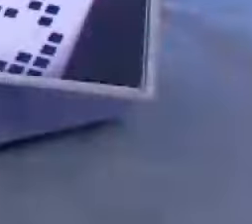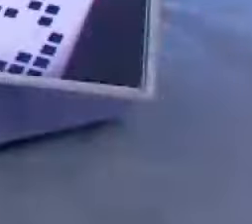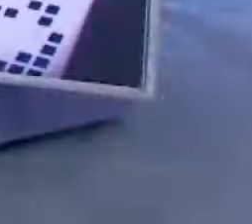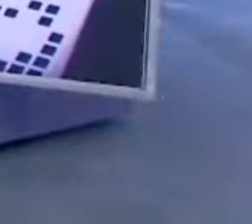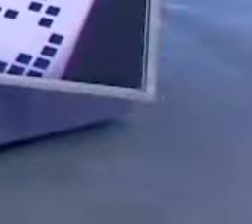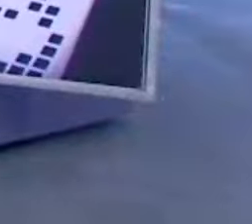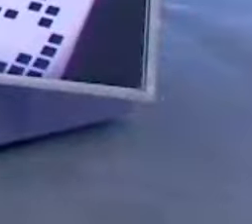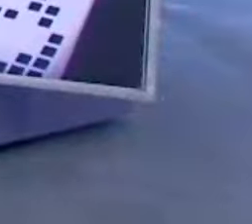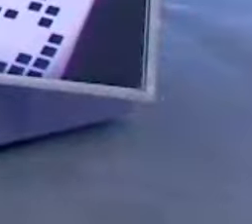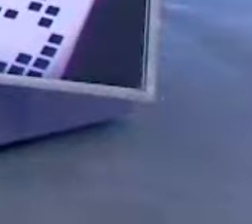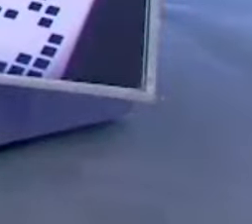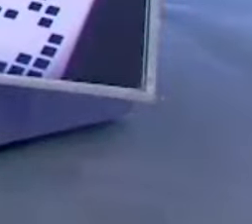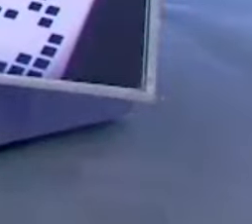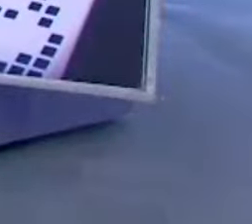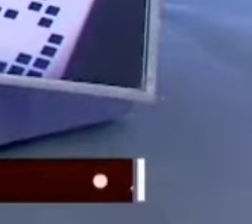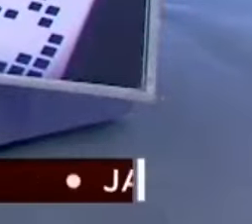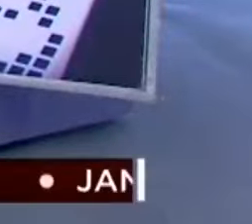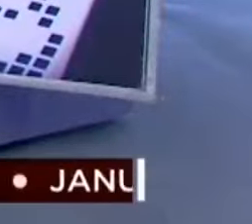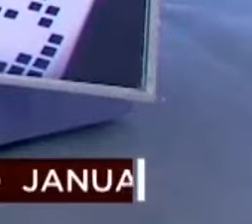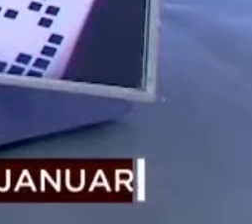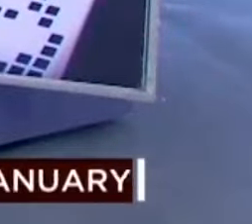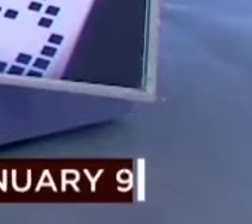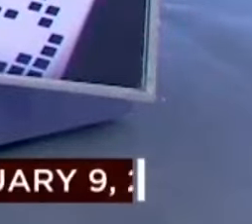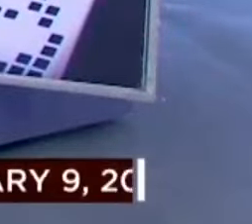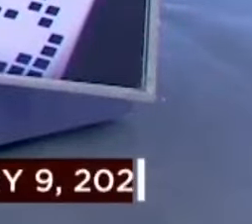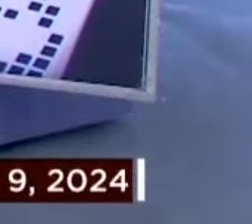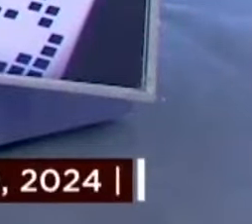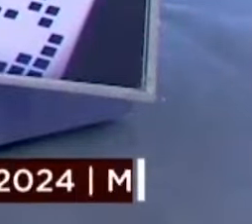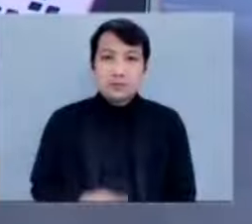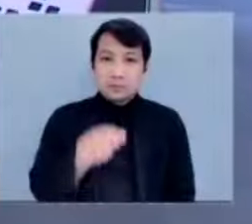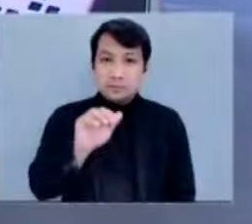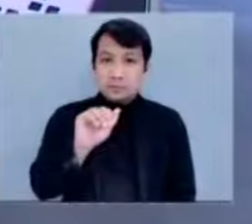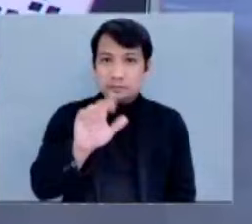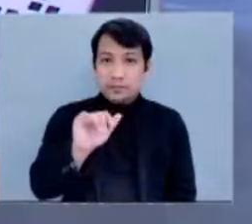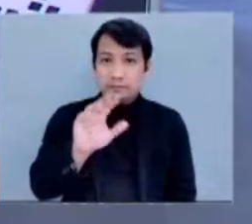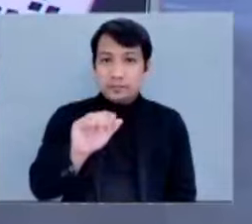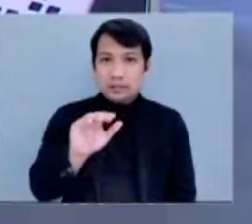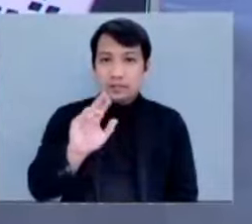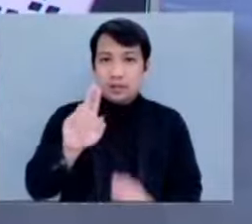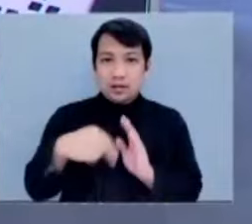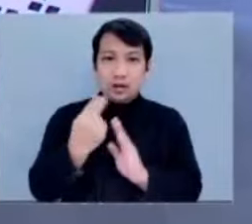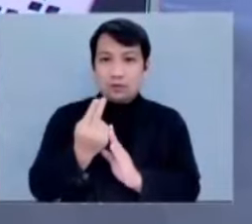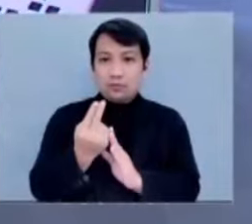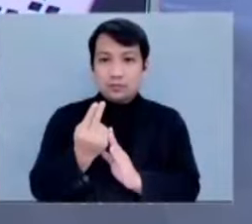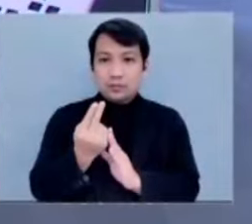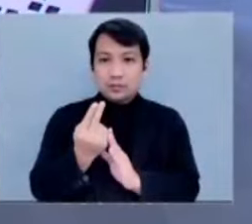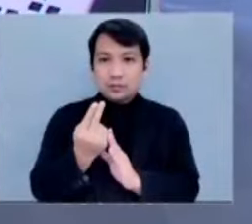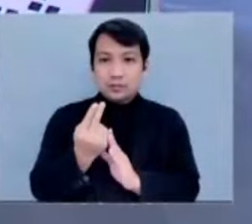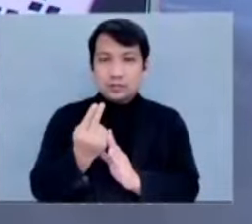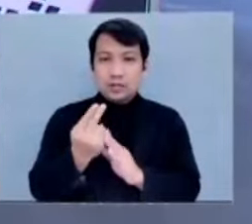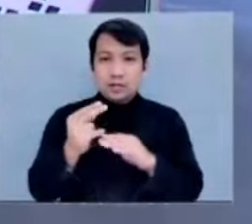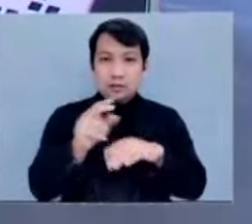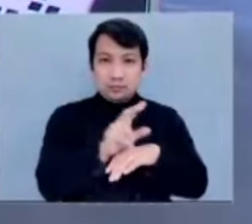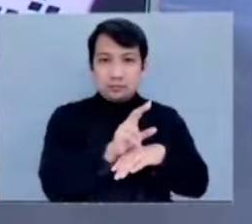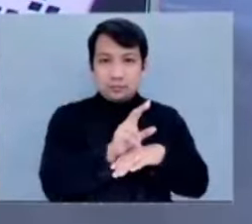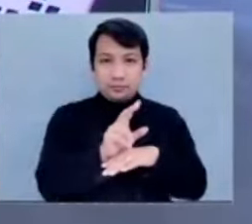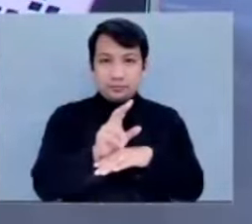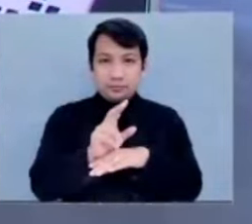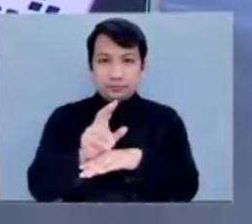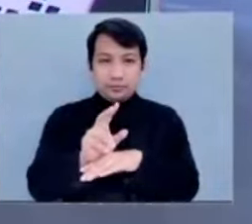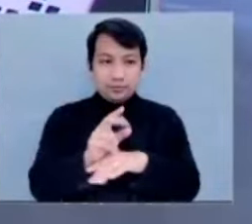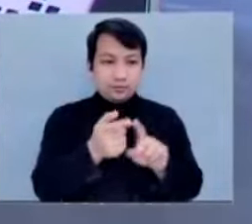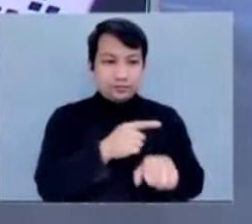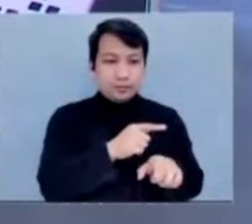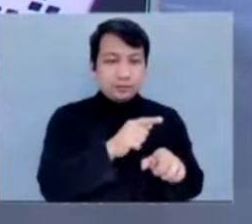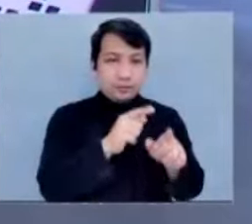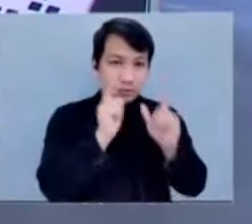Halos 15 oras ang siksikan at balyahan ang tinis sa mga deboto sa pagbabalik ng translasyon ng imahen ng Poong Nazareno. Kumpara